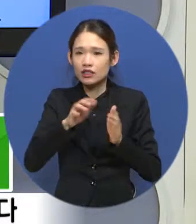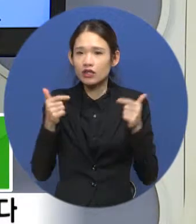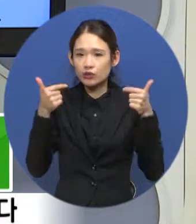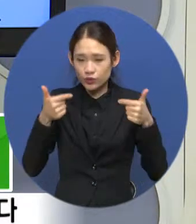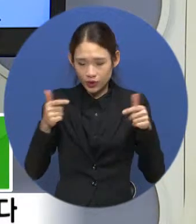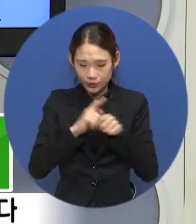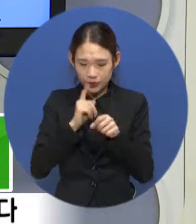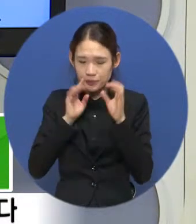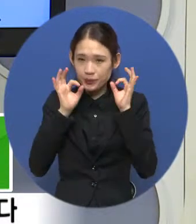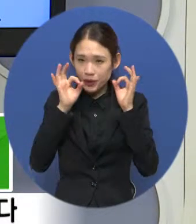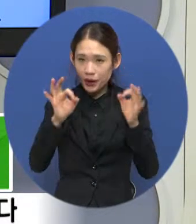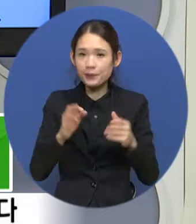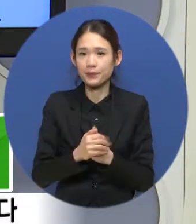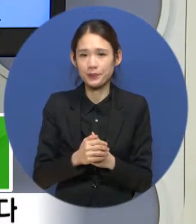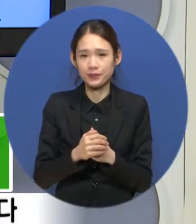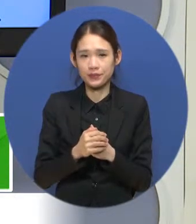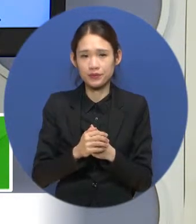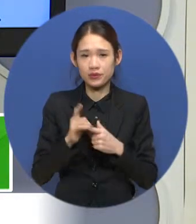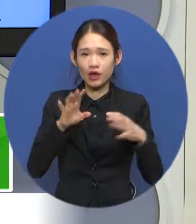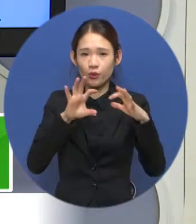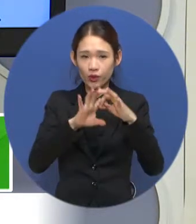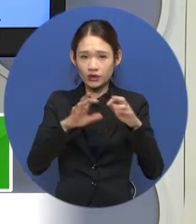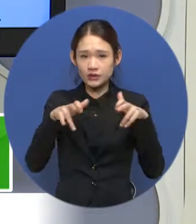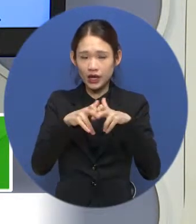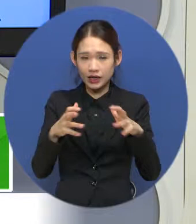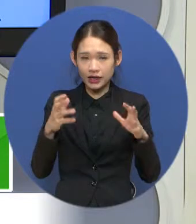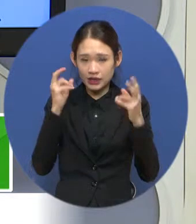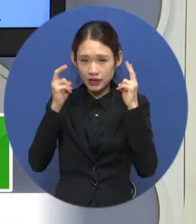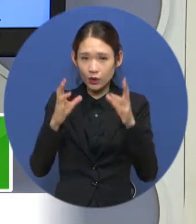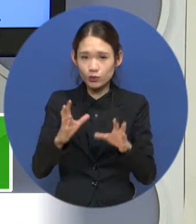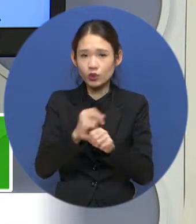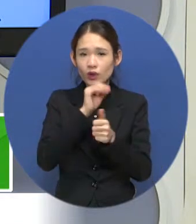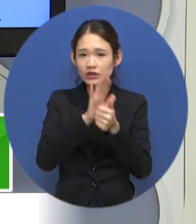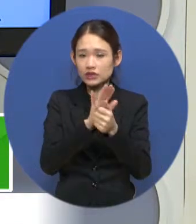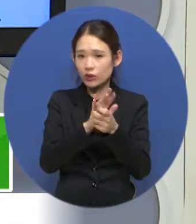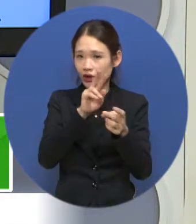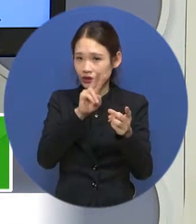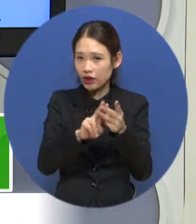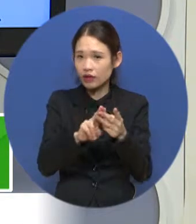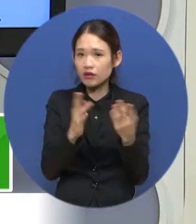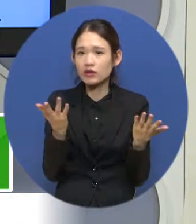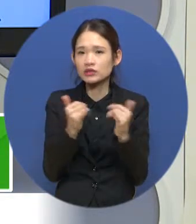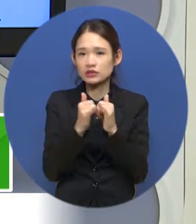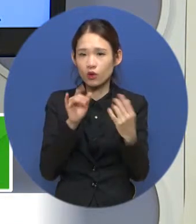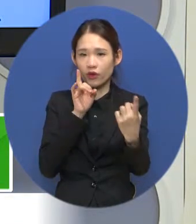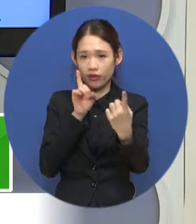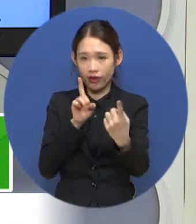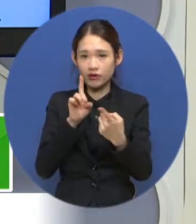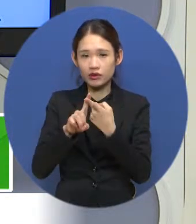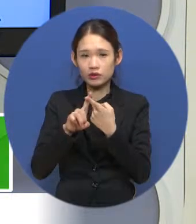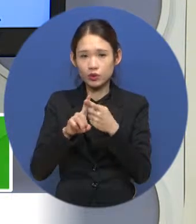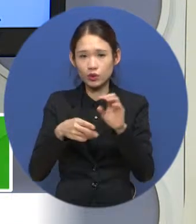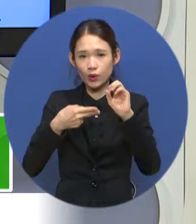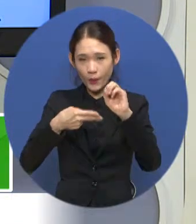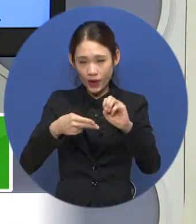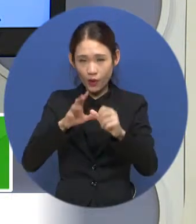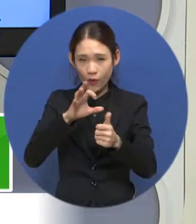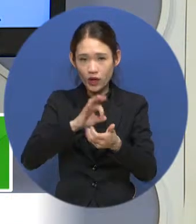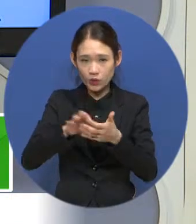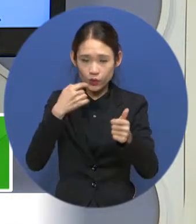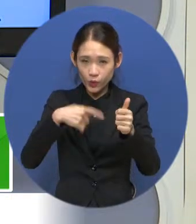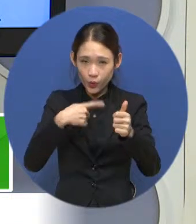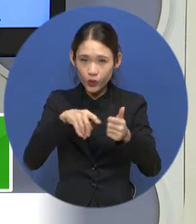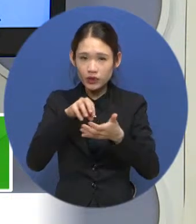계획입니다 1 장애인기업 종합지원센터 는 임직원을 대상으로 제로 페이 활용 교육과 가입 등